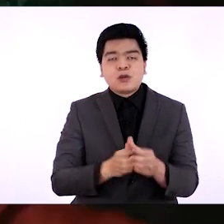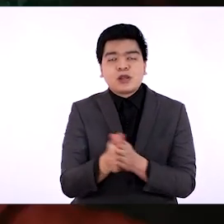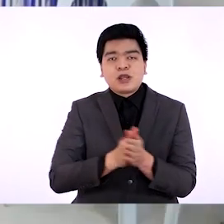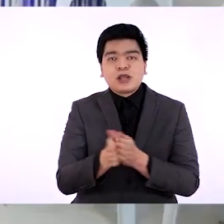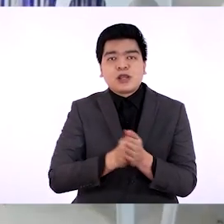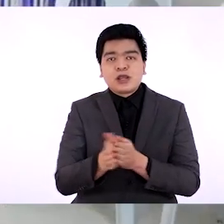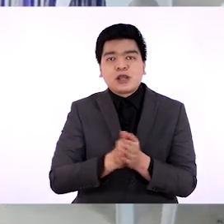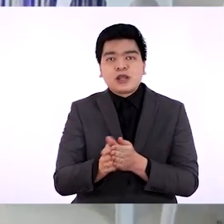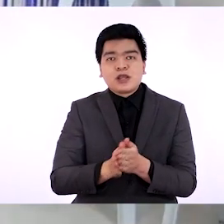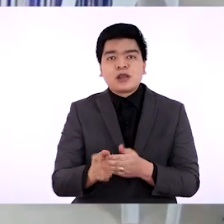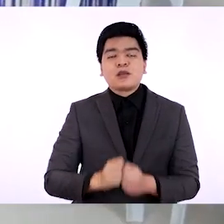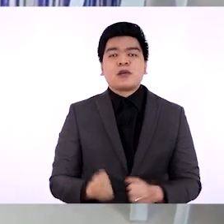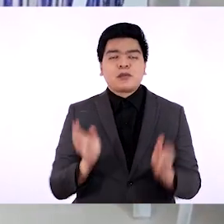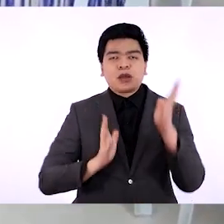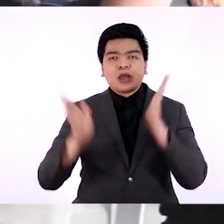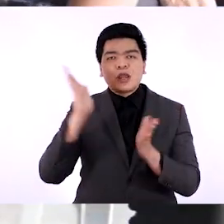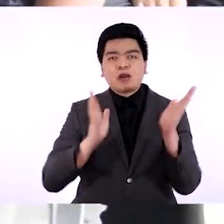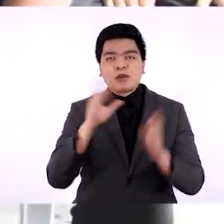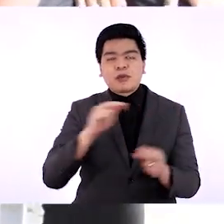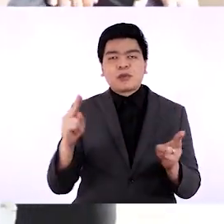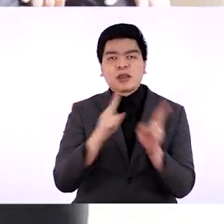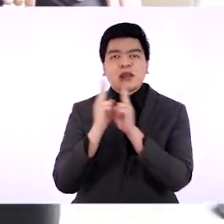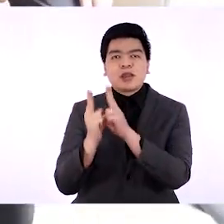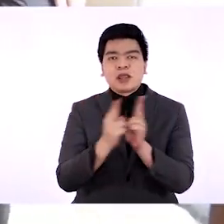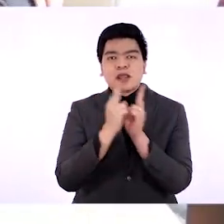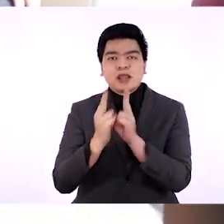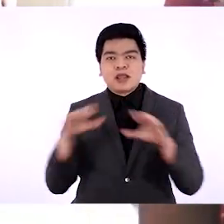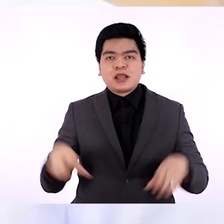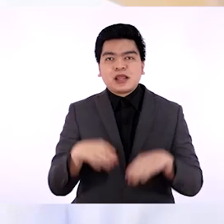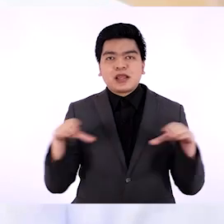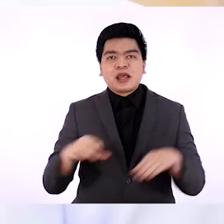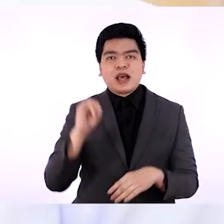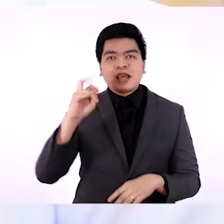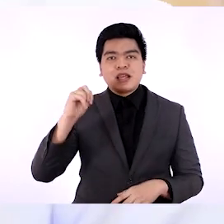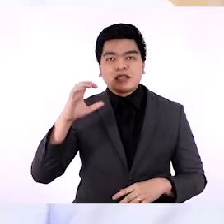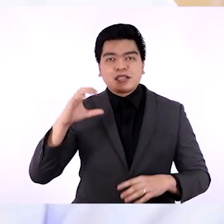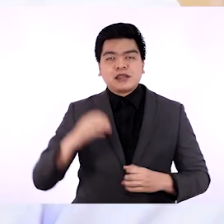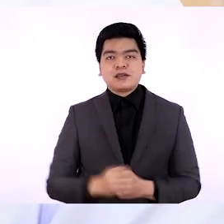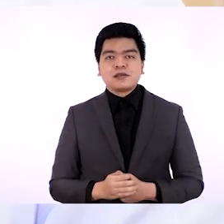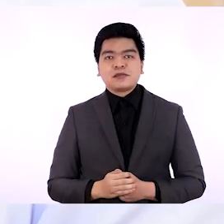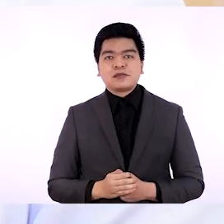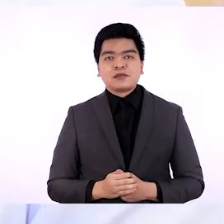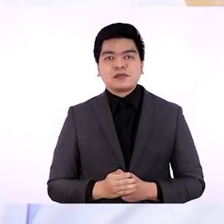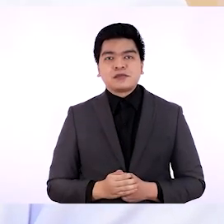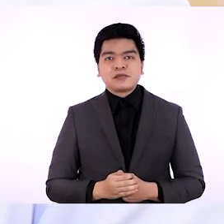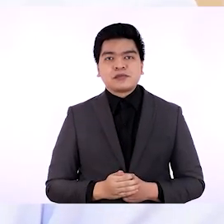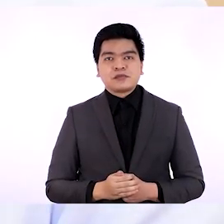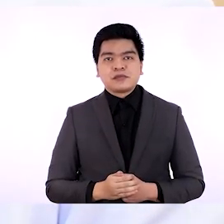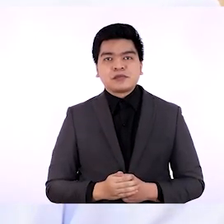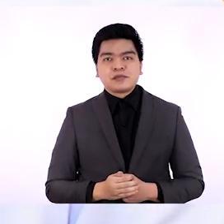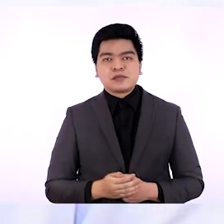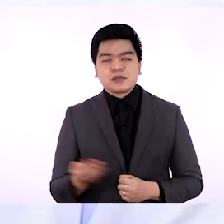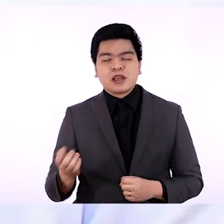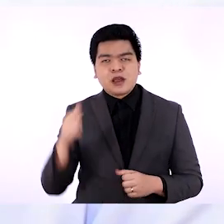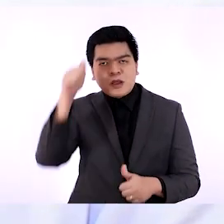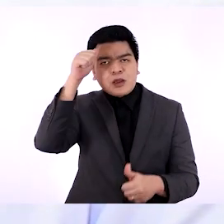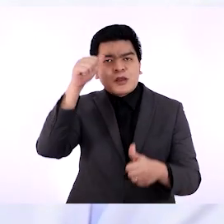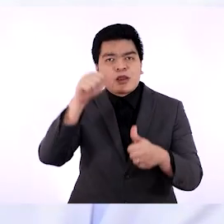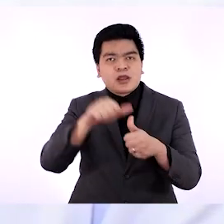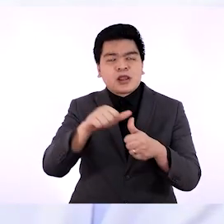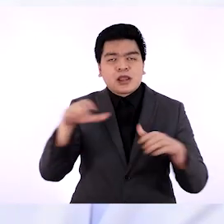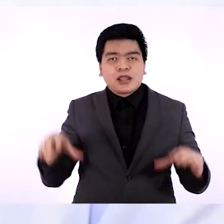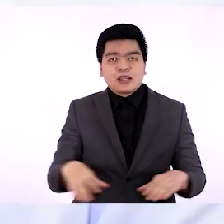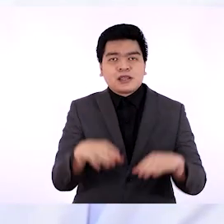at sa pakikipagkaisa sa mga aktibidad sa loob ng iglesia. Ang mga layunin po ng isinagawang